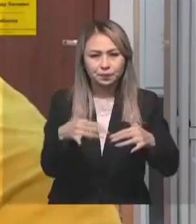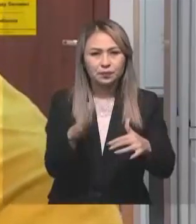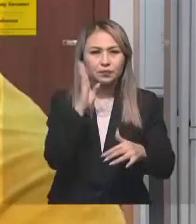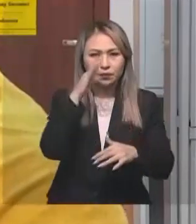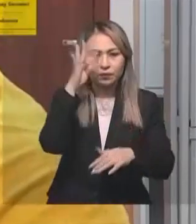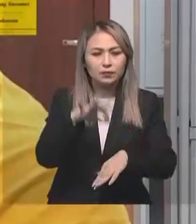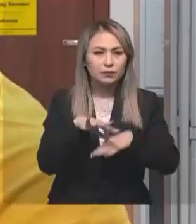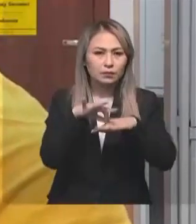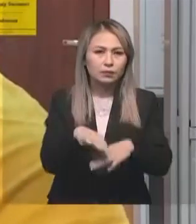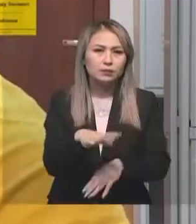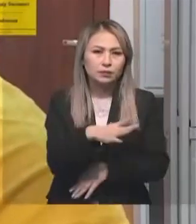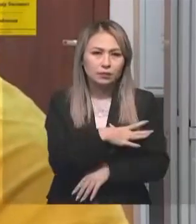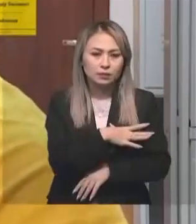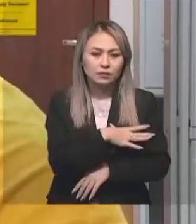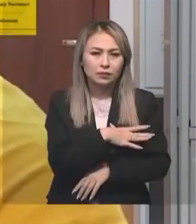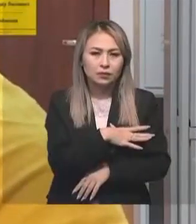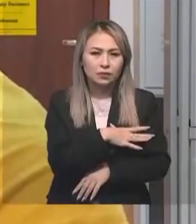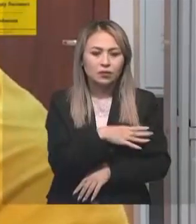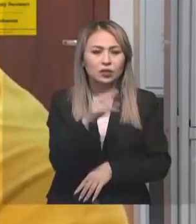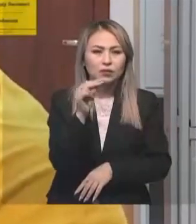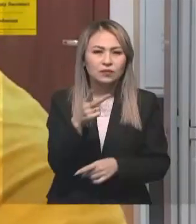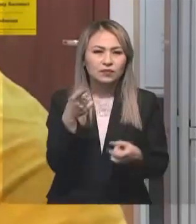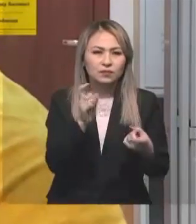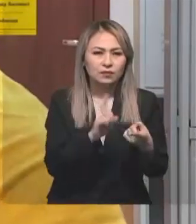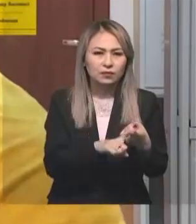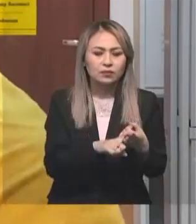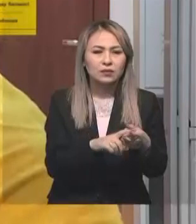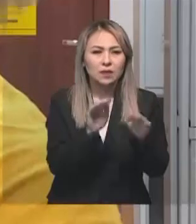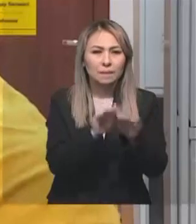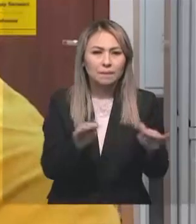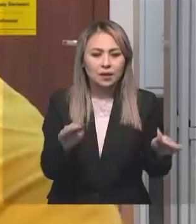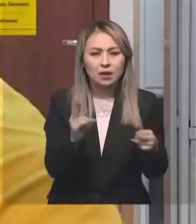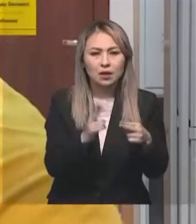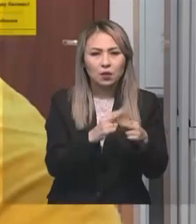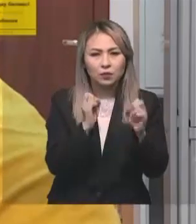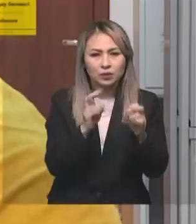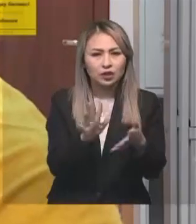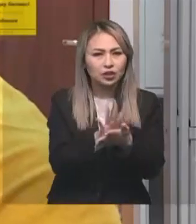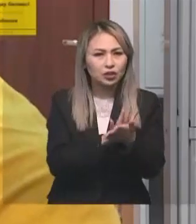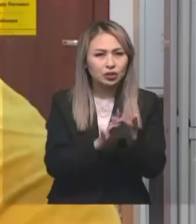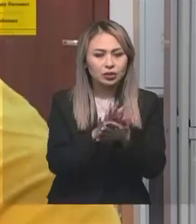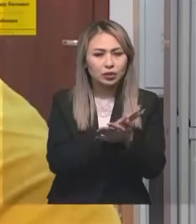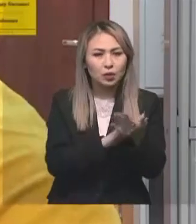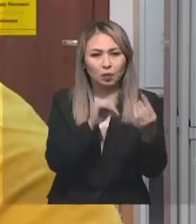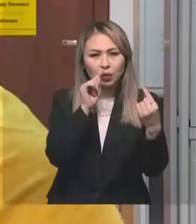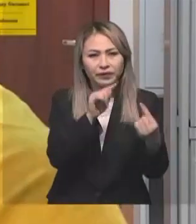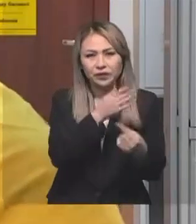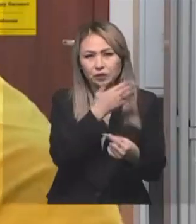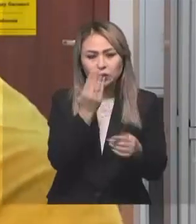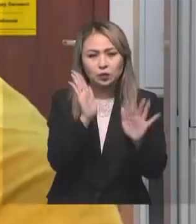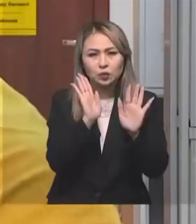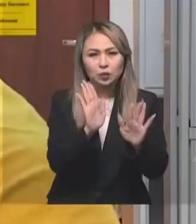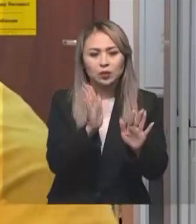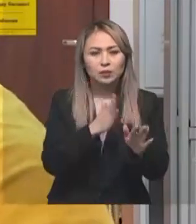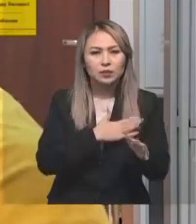да жүргізілді. Жаңағы апаттық жағдай екенін түсіндіріп, сол балаларымыздың қауіпсіздігі үшін ешқандай қарсылығымыз жоқ, тек